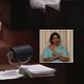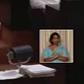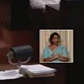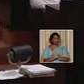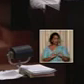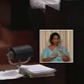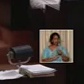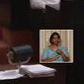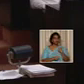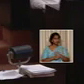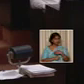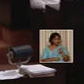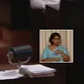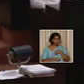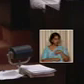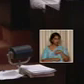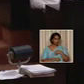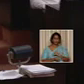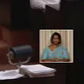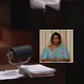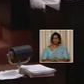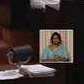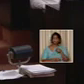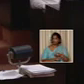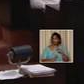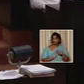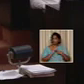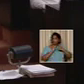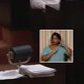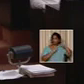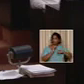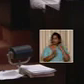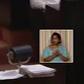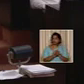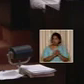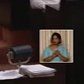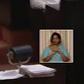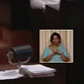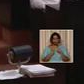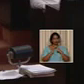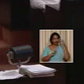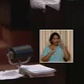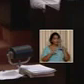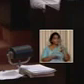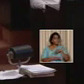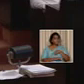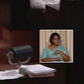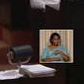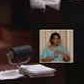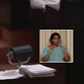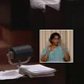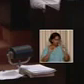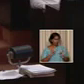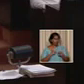බව රජය පිළිගන්නේද? එය මෙරට උපාධි සහතිකයේ සඳහා ඇති ජාත්‍යන්තර පිළිගැනීම